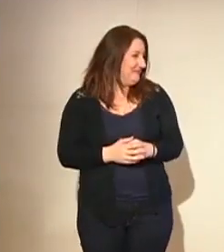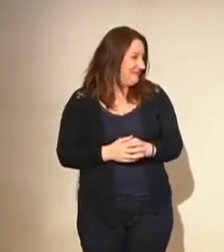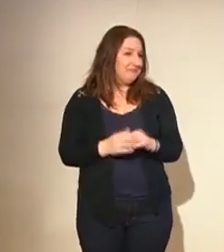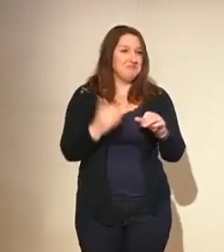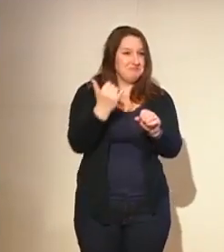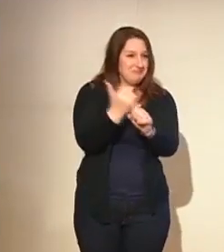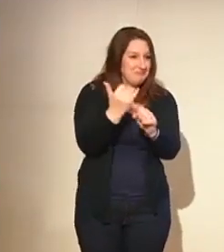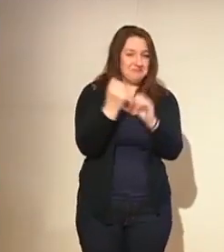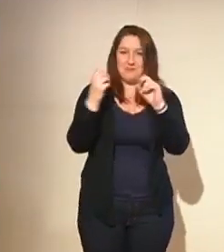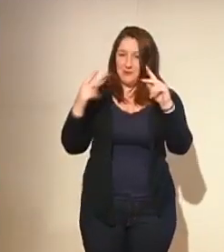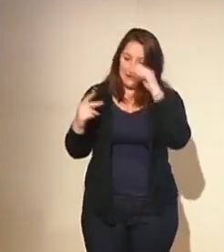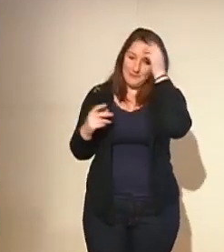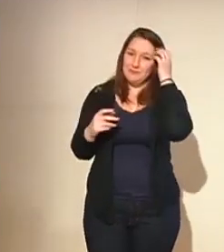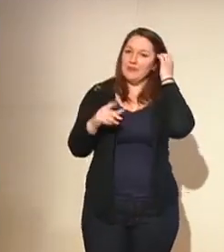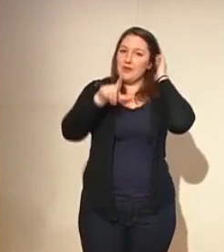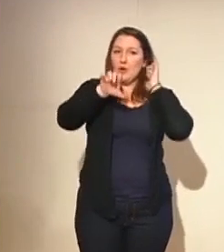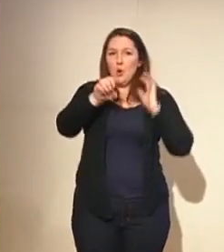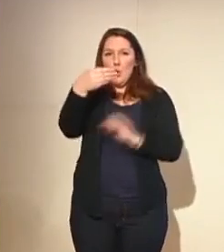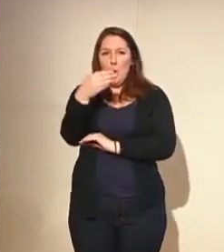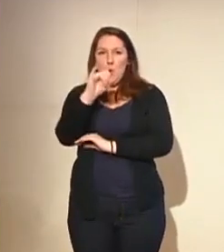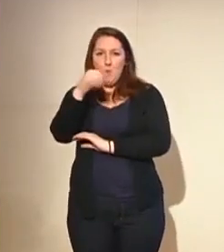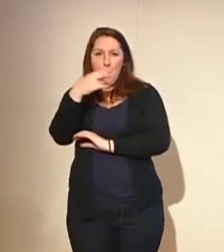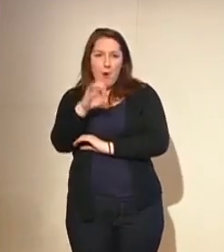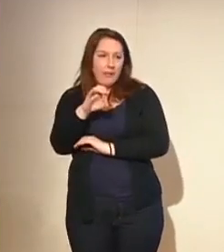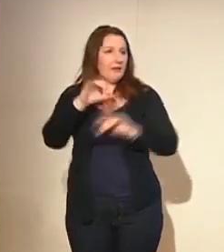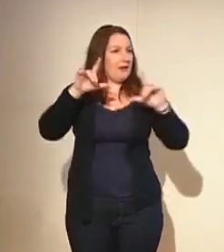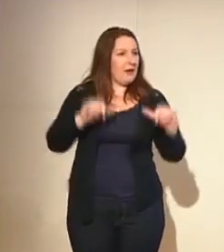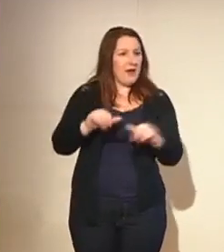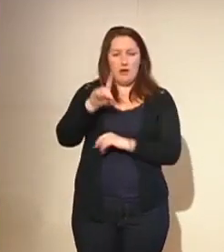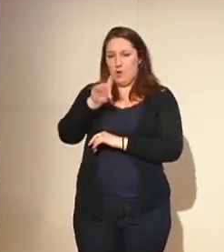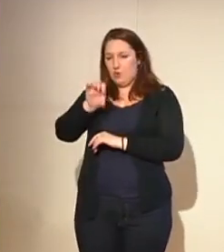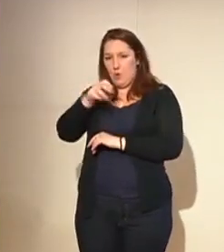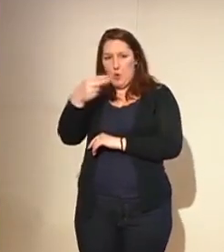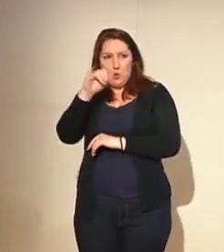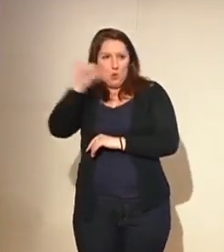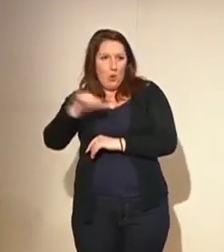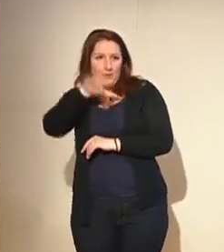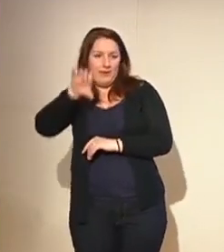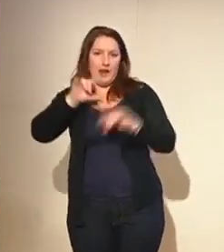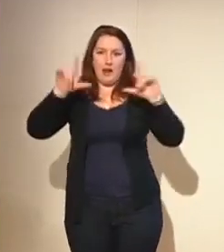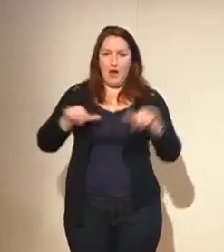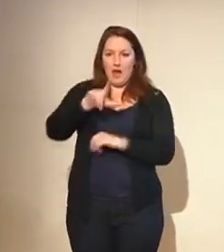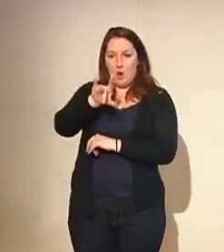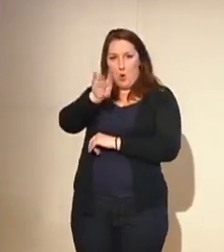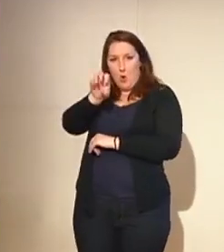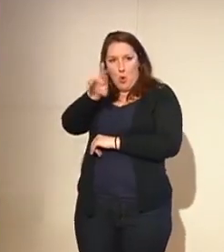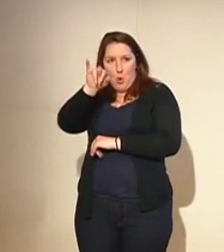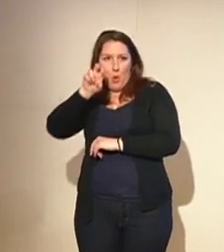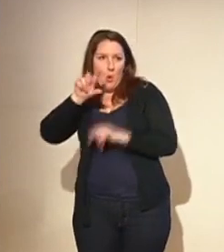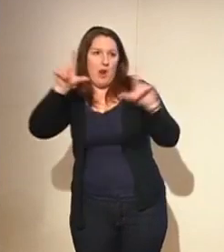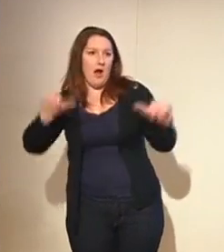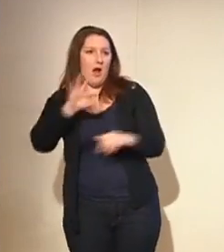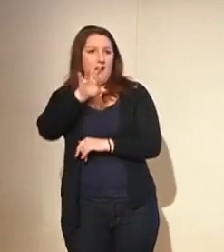parfait latia leemoine Alain deoyel Lucile Leureux Vincent